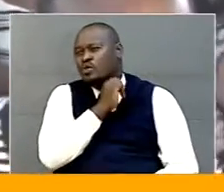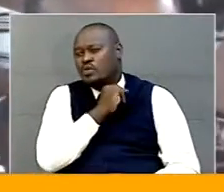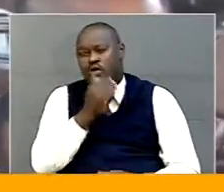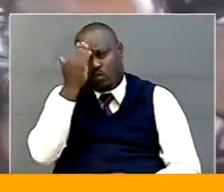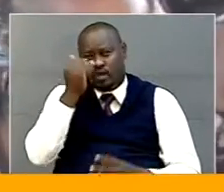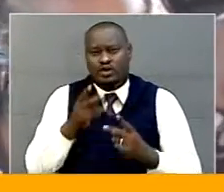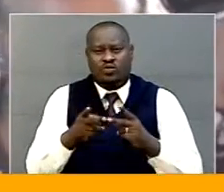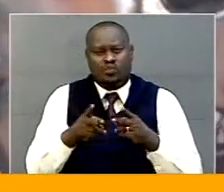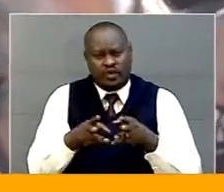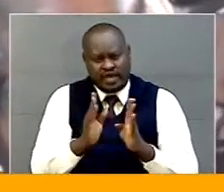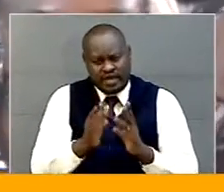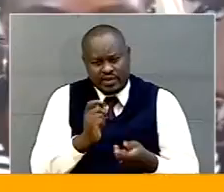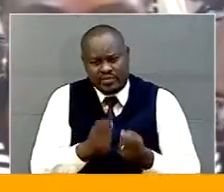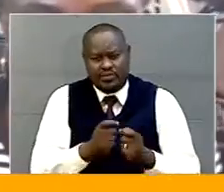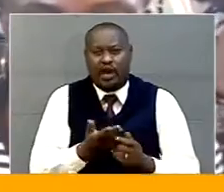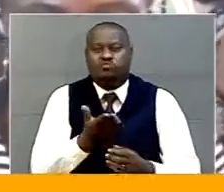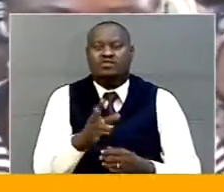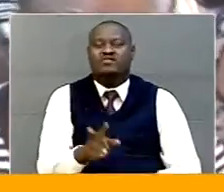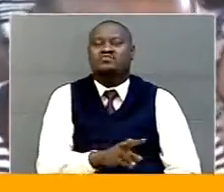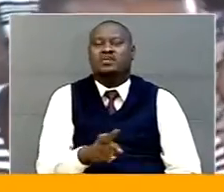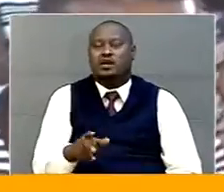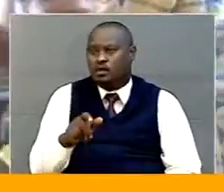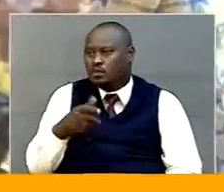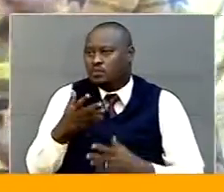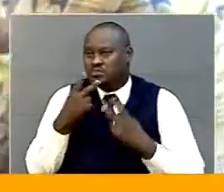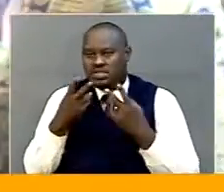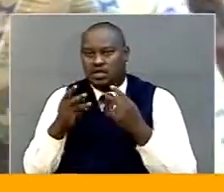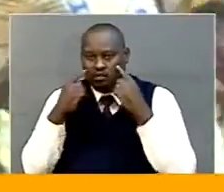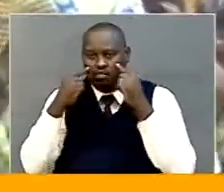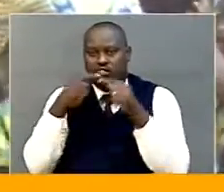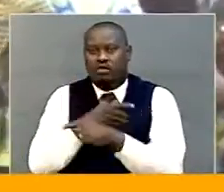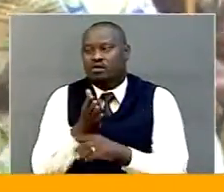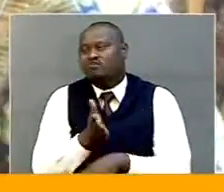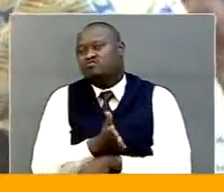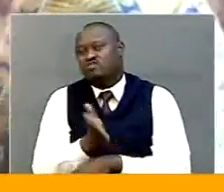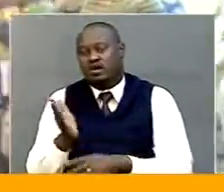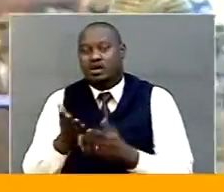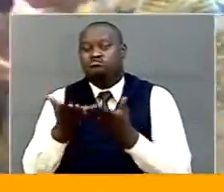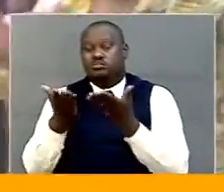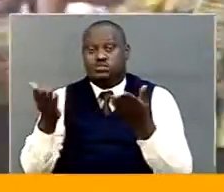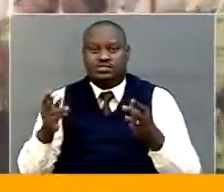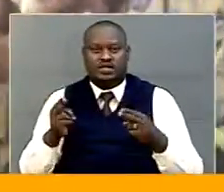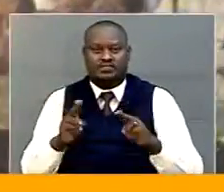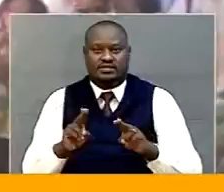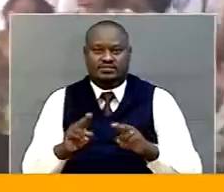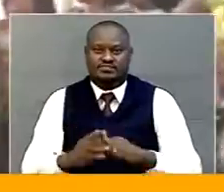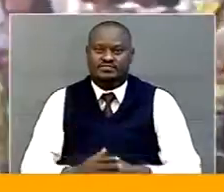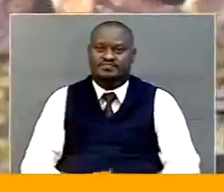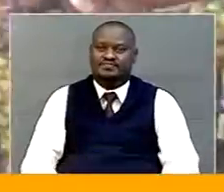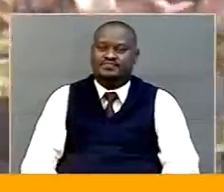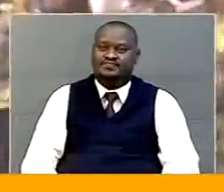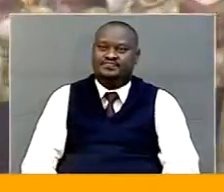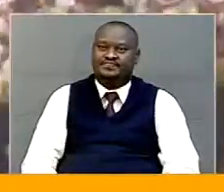efaananyirizaako obweraguze ekiviiriddeko okubuzaabuza abakkiriza ne bamaliriza nga bawabye n'okudaagana ng'olwa ttampoobe.